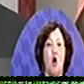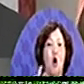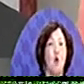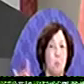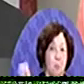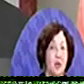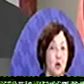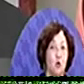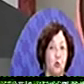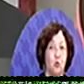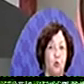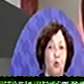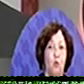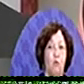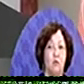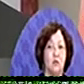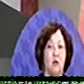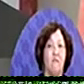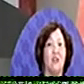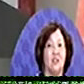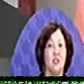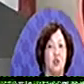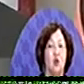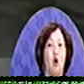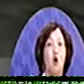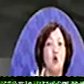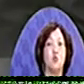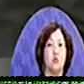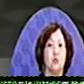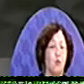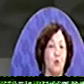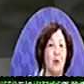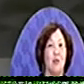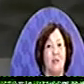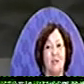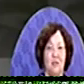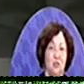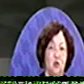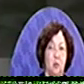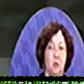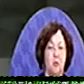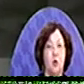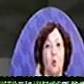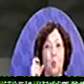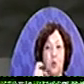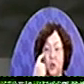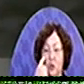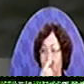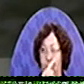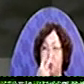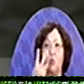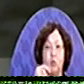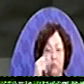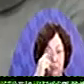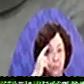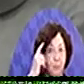бол бид одоо бид бас олон зүйлийг санаачлах бодолтой байгаа гэж хэлмээр байна. Гоо зүүн дээд шагналын цомонд хүний мэлми буюу нүдийг дүрслсэн байдаг.